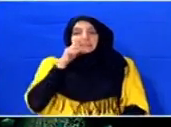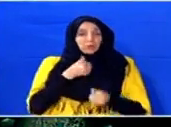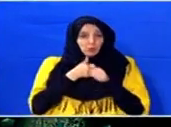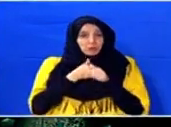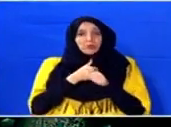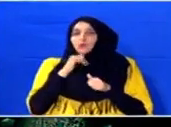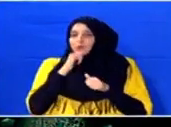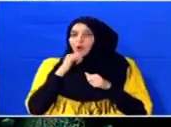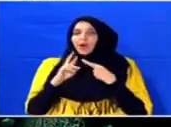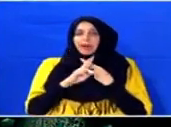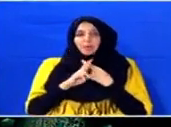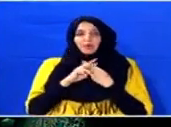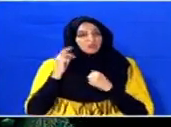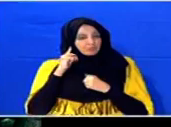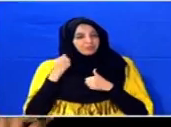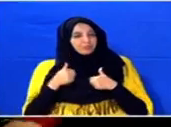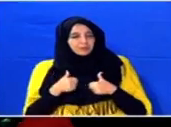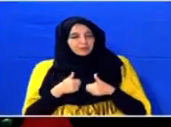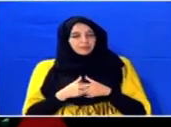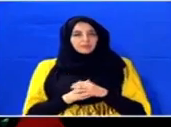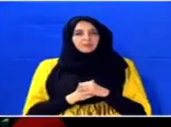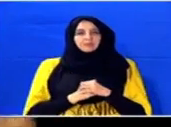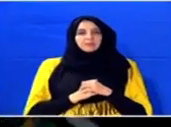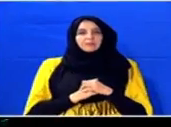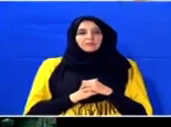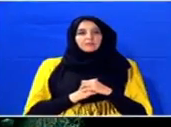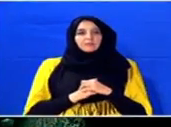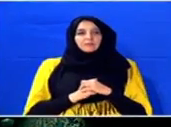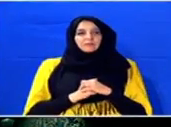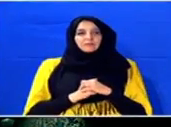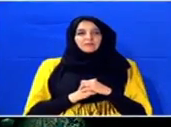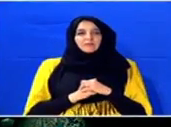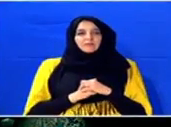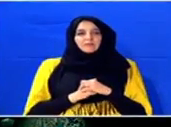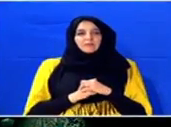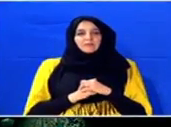ورحت سمعي كيف يعالج فضيله الدكتور هذه المشكله